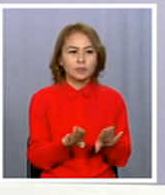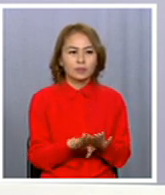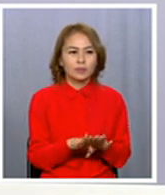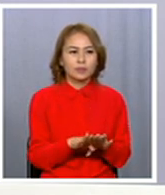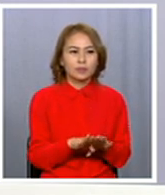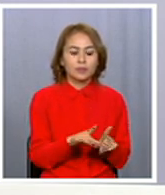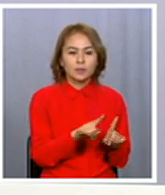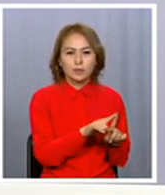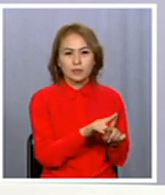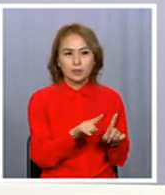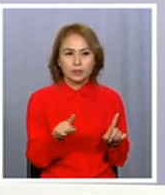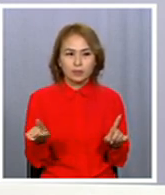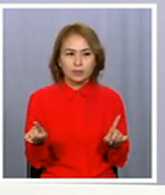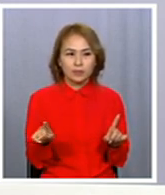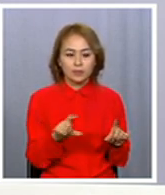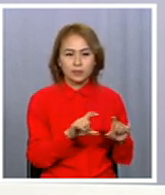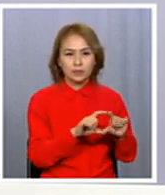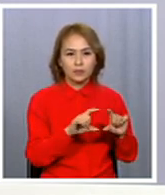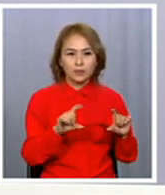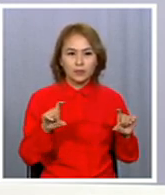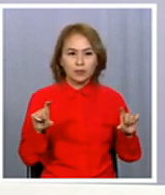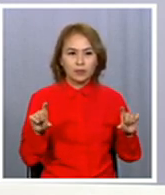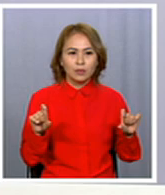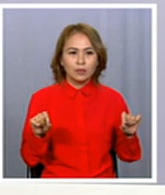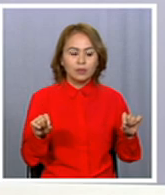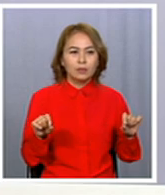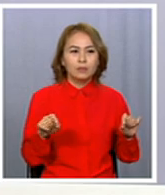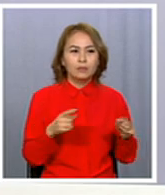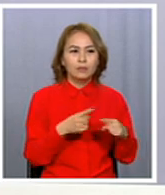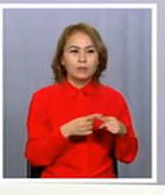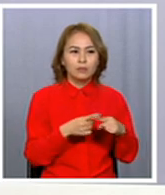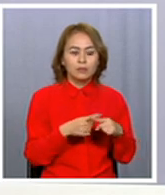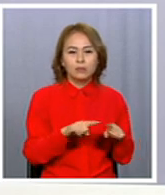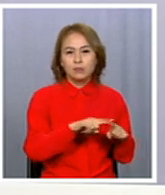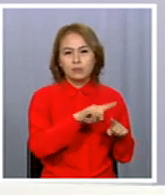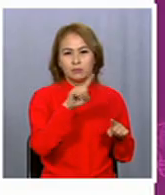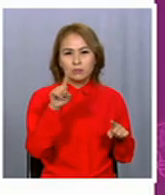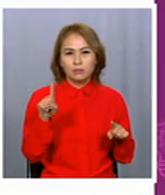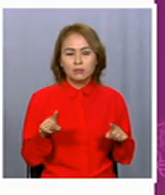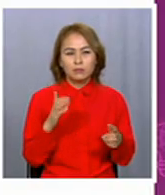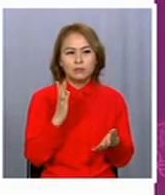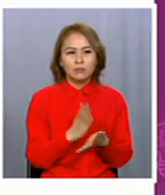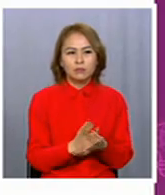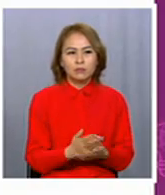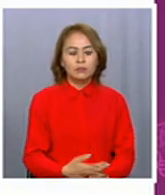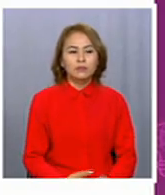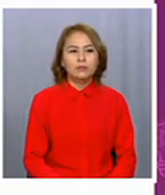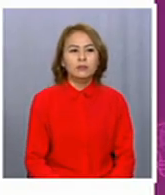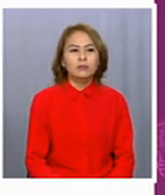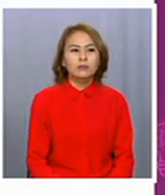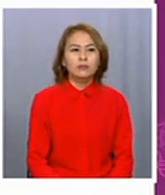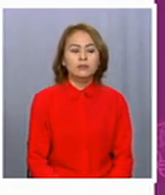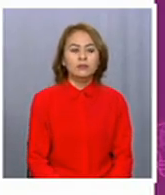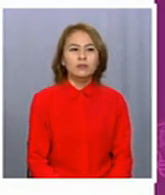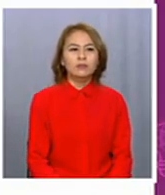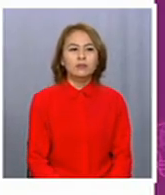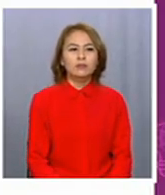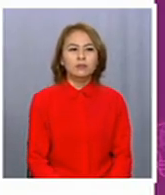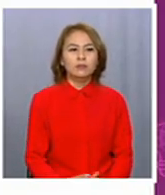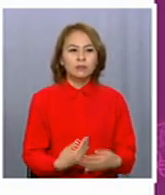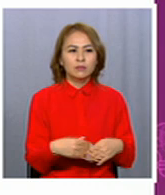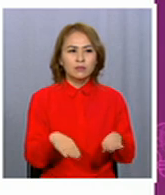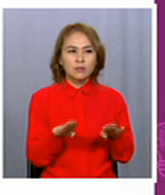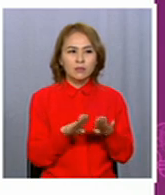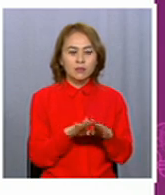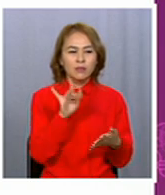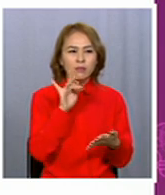сызғыштан тұрады, астыңғы бөлігі және жарты шеңберден құралған. Есеріңізде болсын балар, осы транспортиріміздің